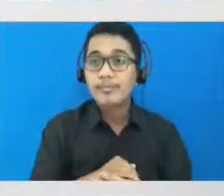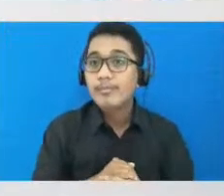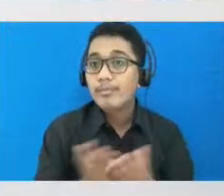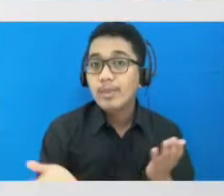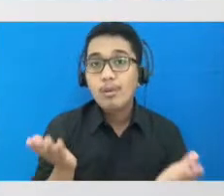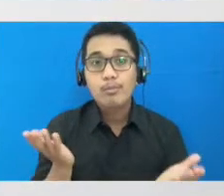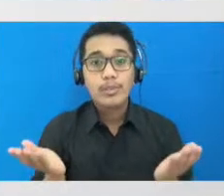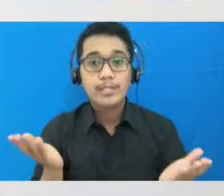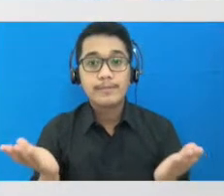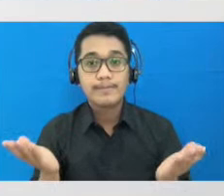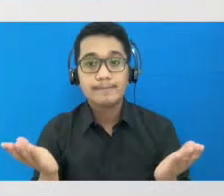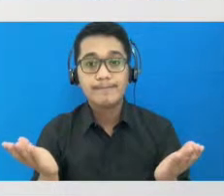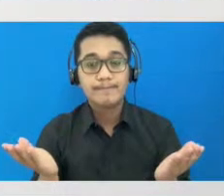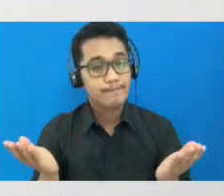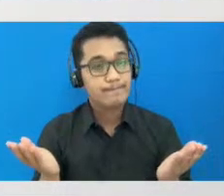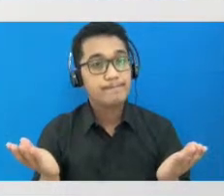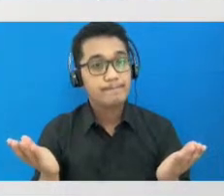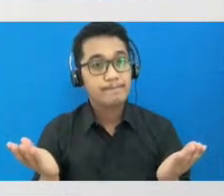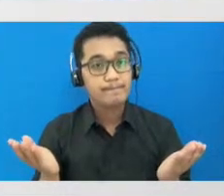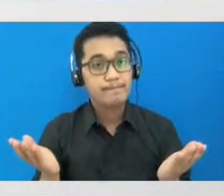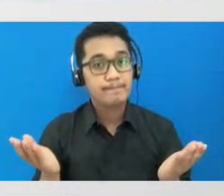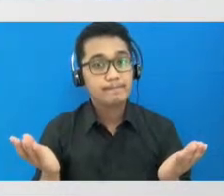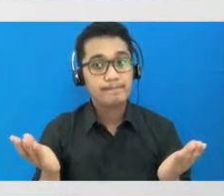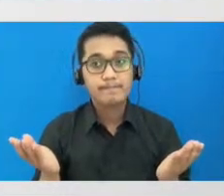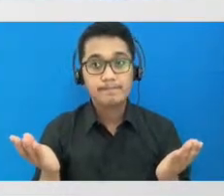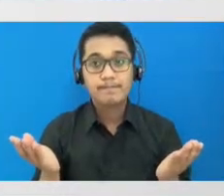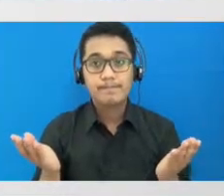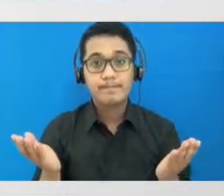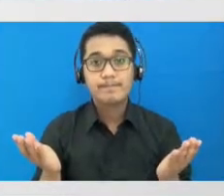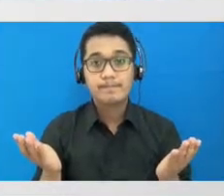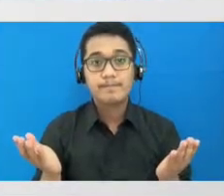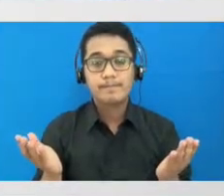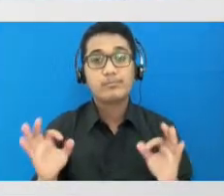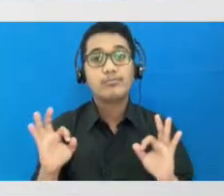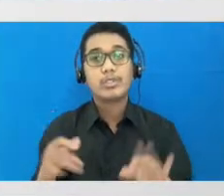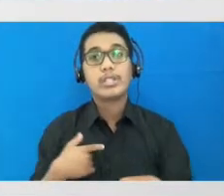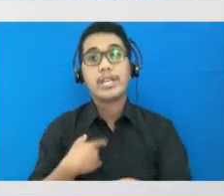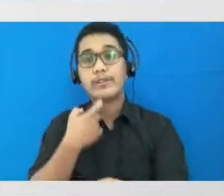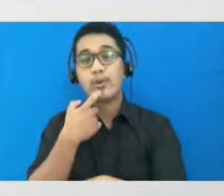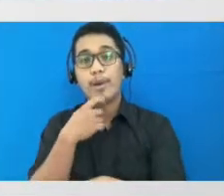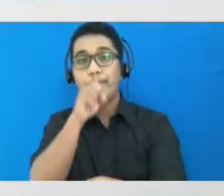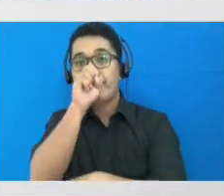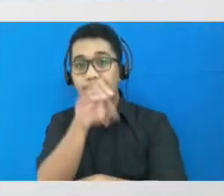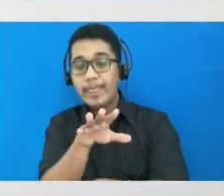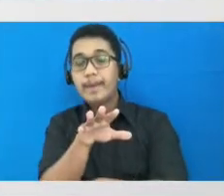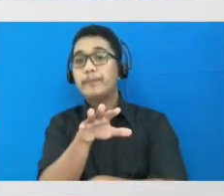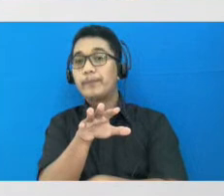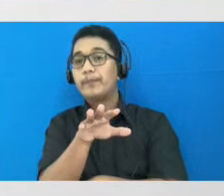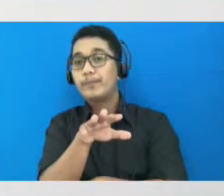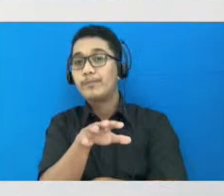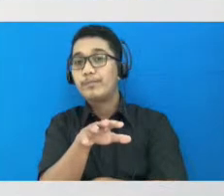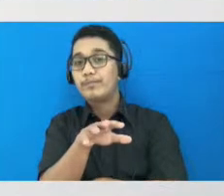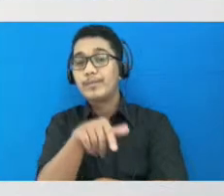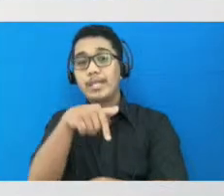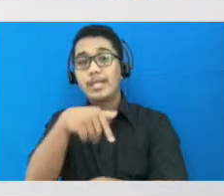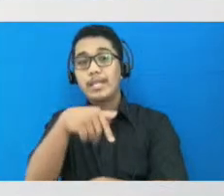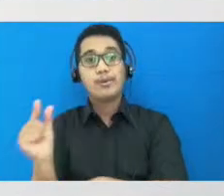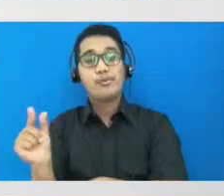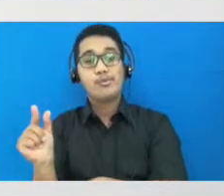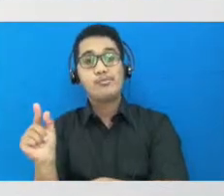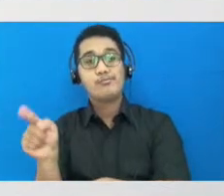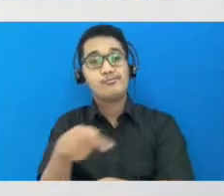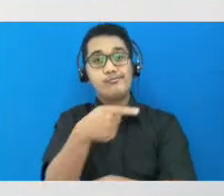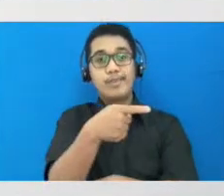yang di berikutnya, tapi sebelum itu saya coba menegaskan bahwasannya dalam hal ini EU dan Indonesia